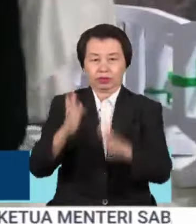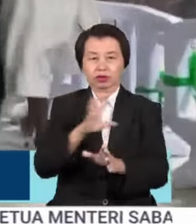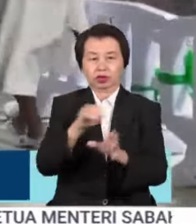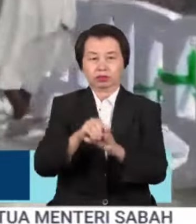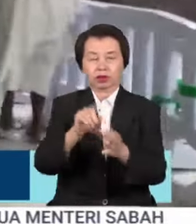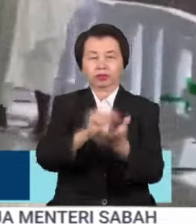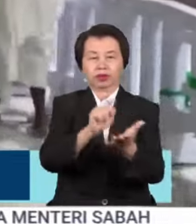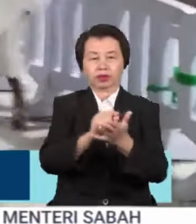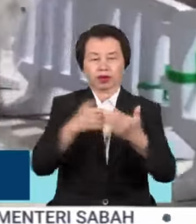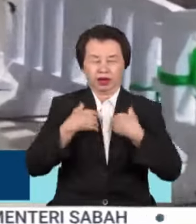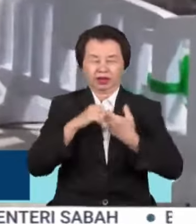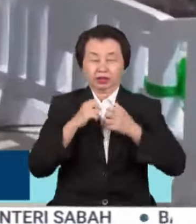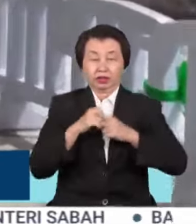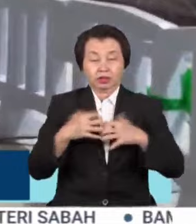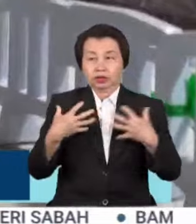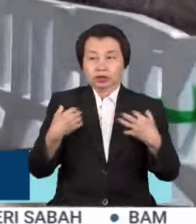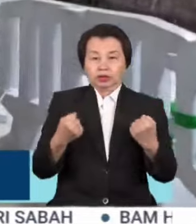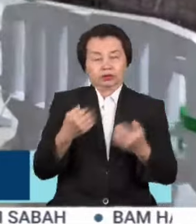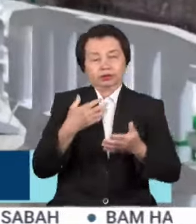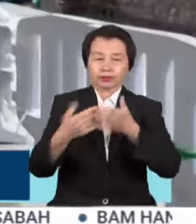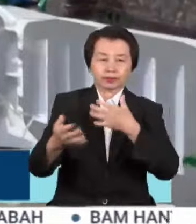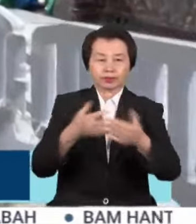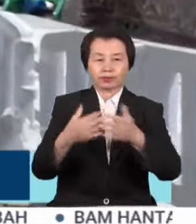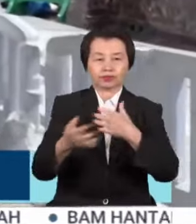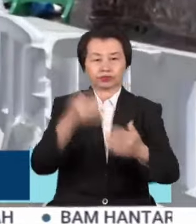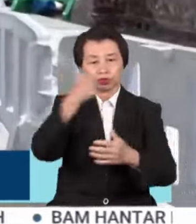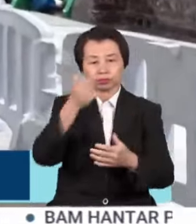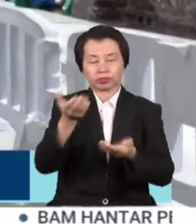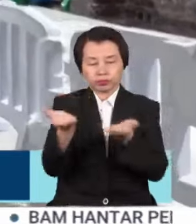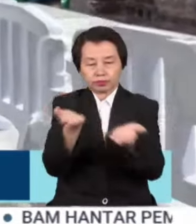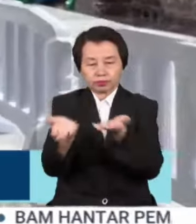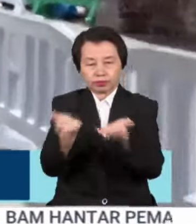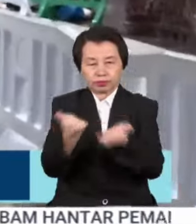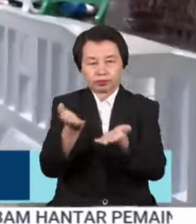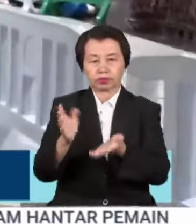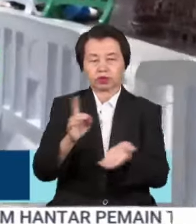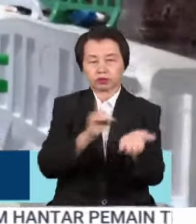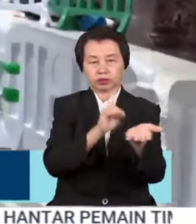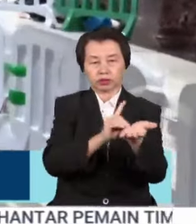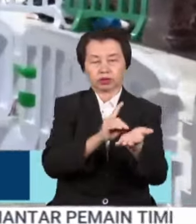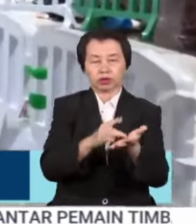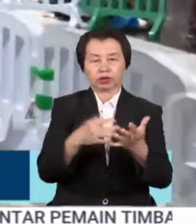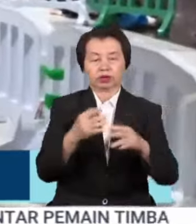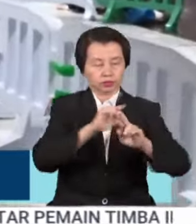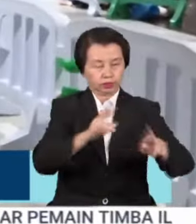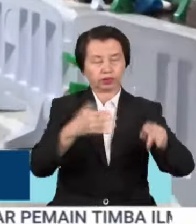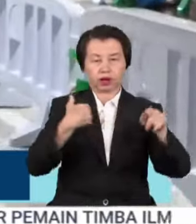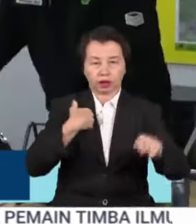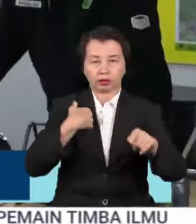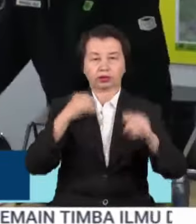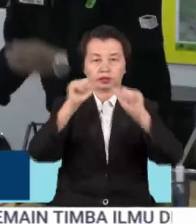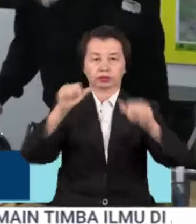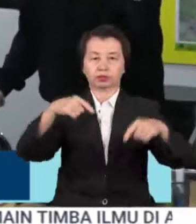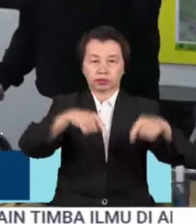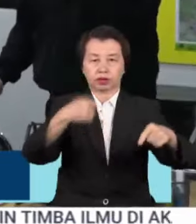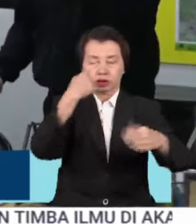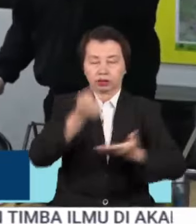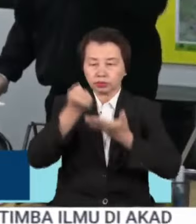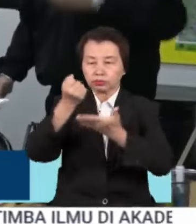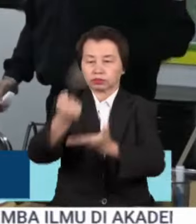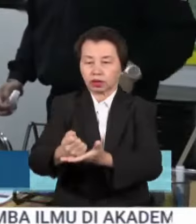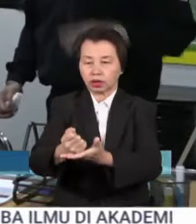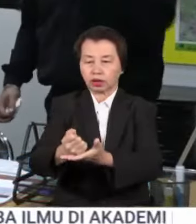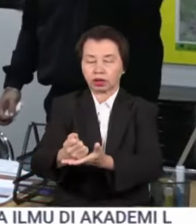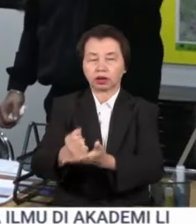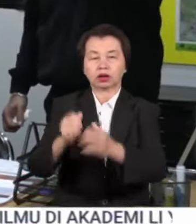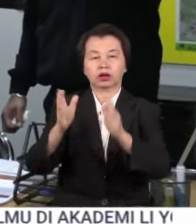pengamal media sendiri, tapi tak mengapa kerana khidmat perubatan juga kesihatan juga disediakan di maktab untuk membantu